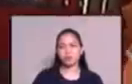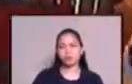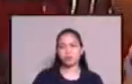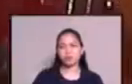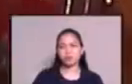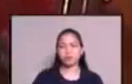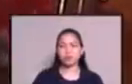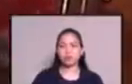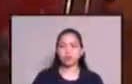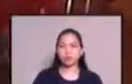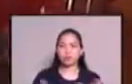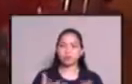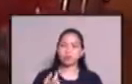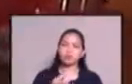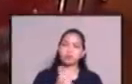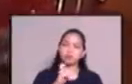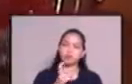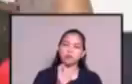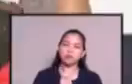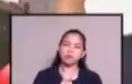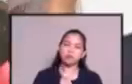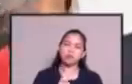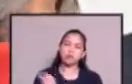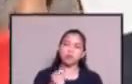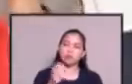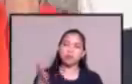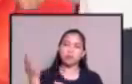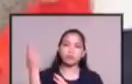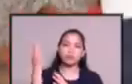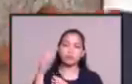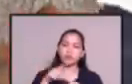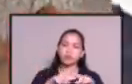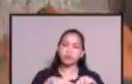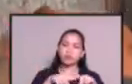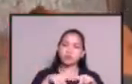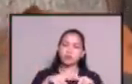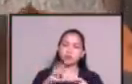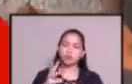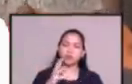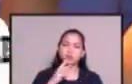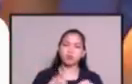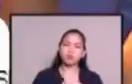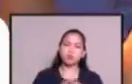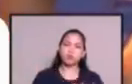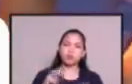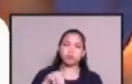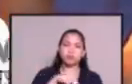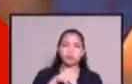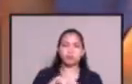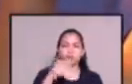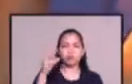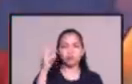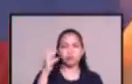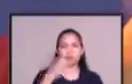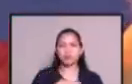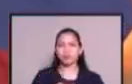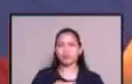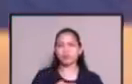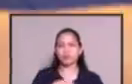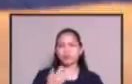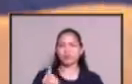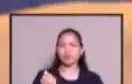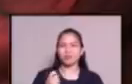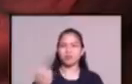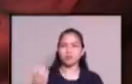Sa rasyon naman, mula sa mga truck ng bumbero, umaasa ang ilang apektadong barangay sa Mandaluyong. Pero reklamo ng ilan, inaabot